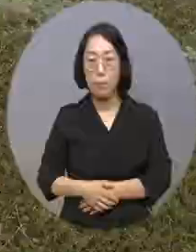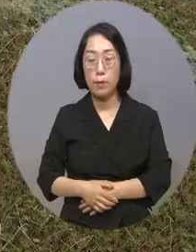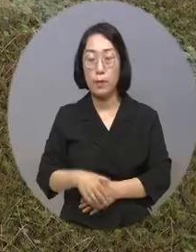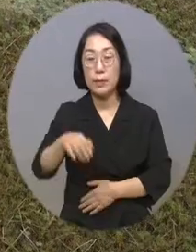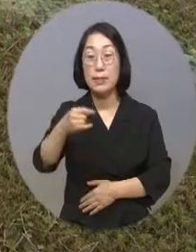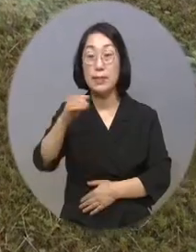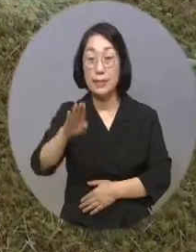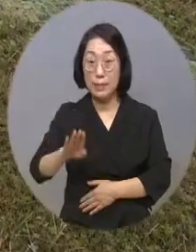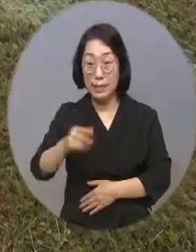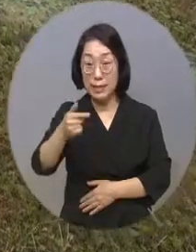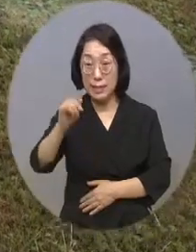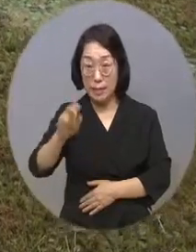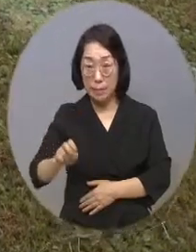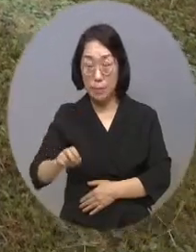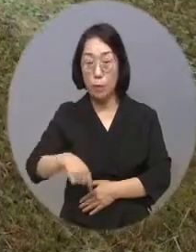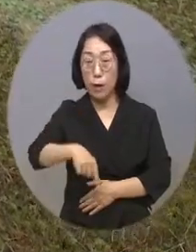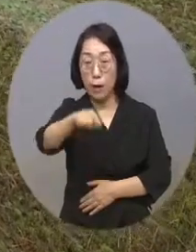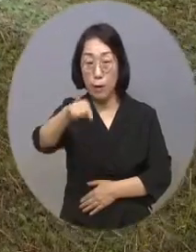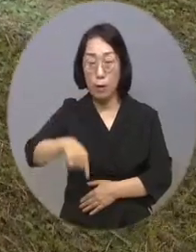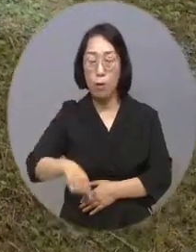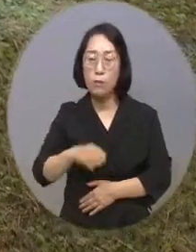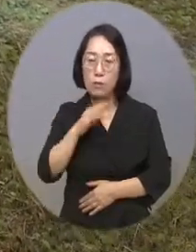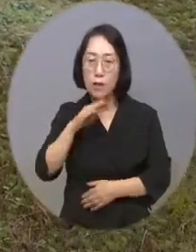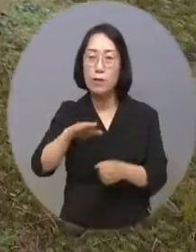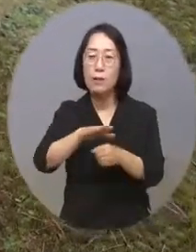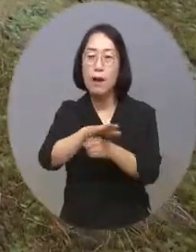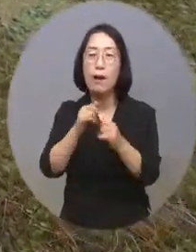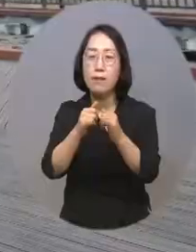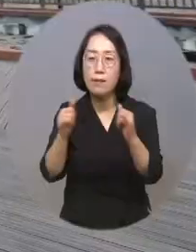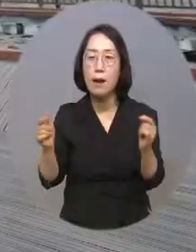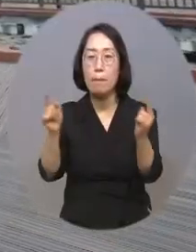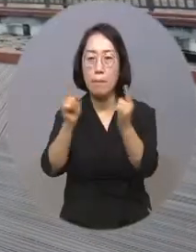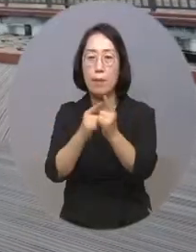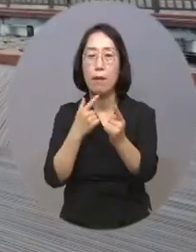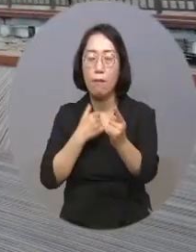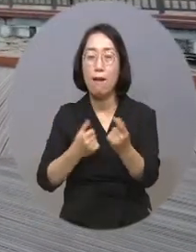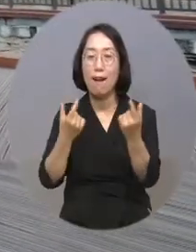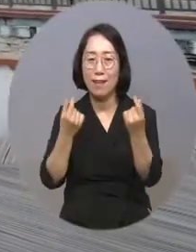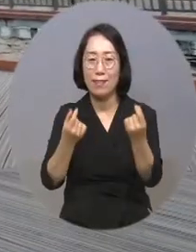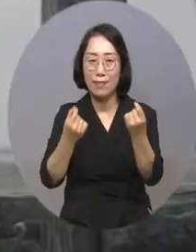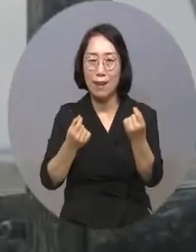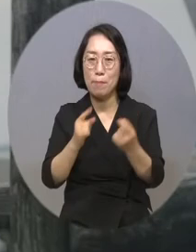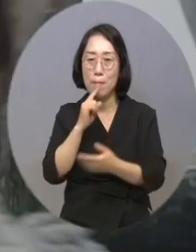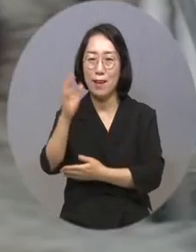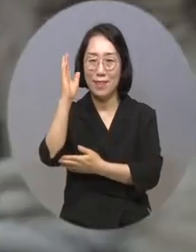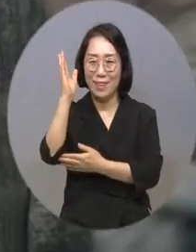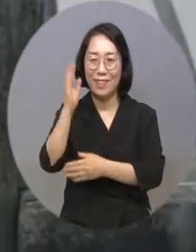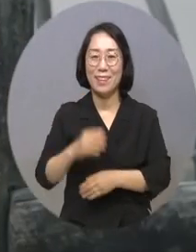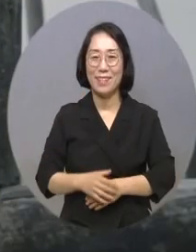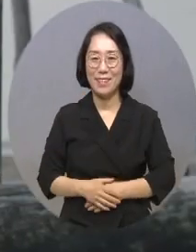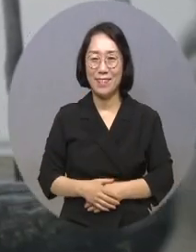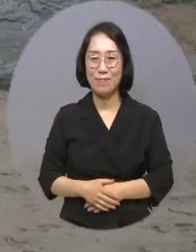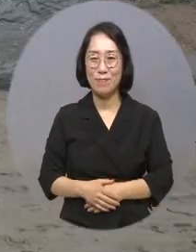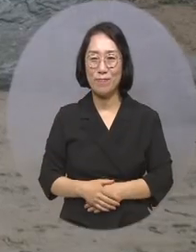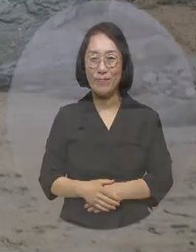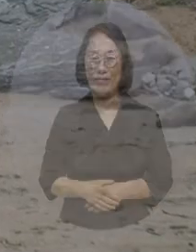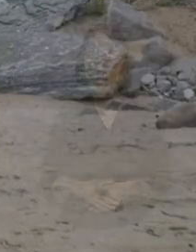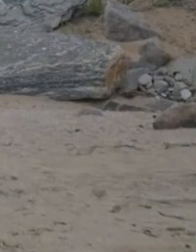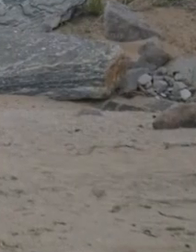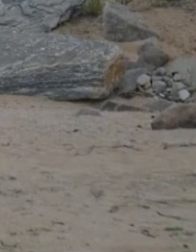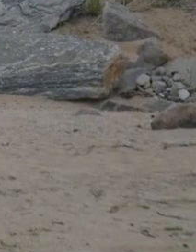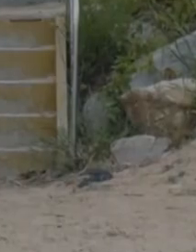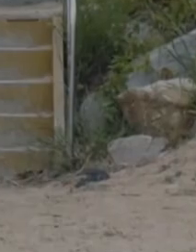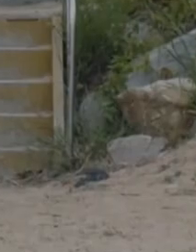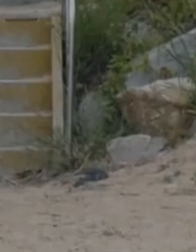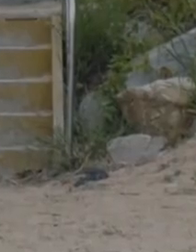여기를 다녀가시고 애인을 만나고 온 것처럼 가슴이 설레고 허등에 부통 떨어진 네가 학상이 번쩍 떠오르니